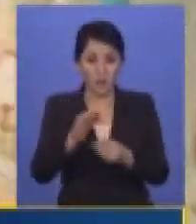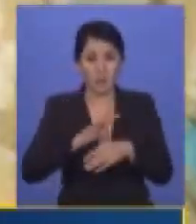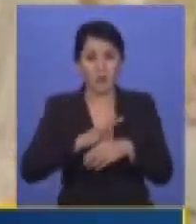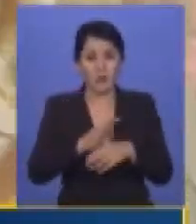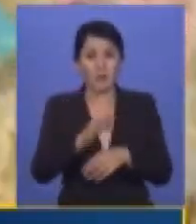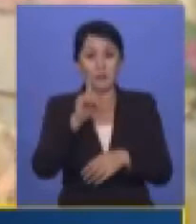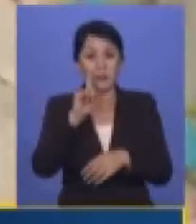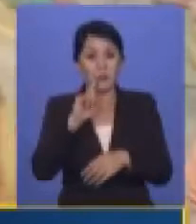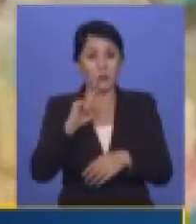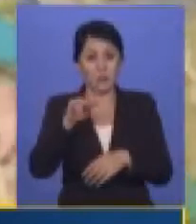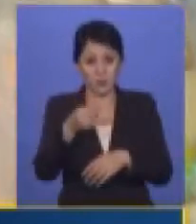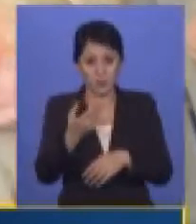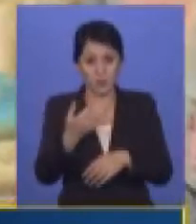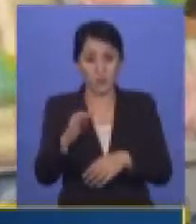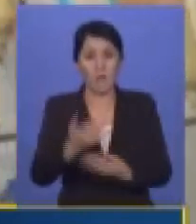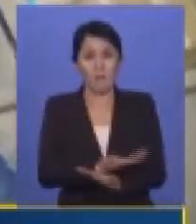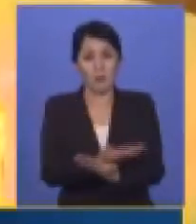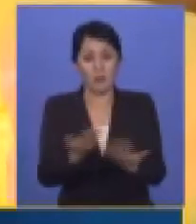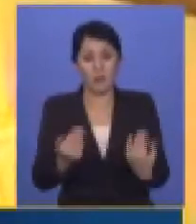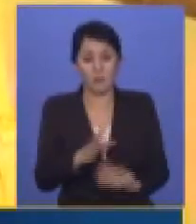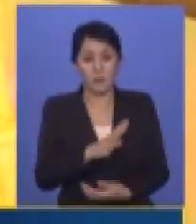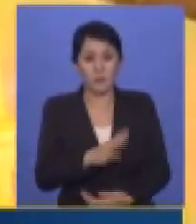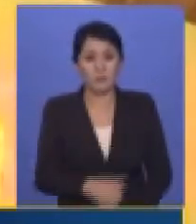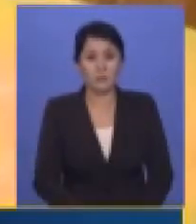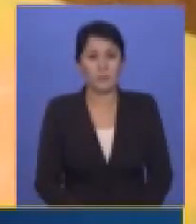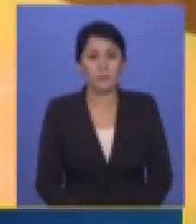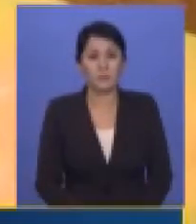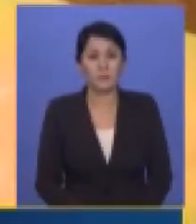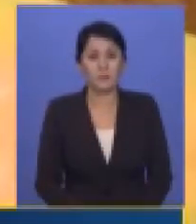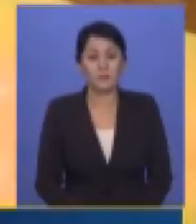тәтті шай ұйымдастырылды. Айгерім Құсайынова, Анатолий Беланок, жаңалықтар қызметі.